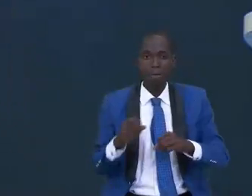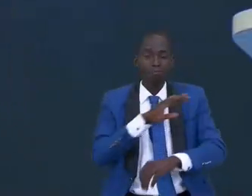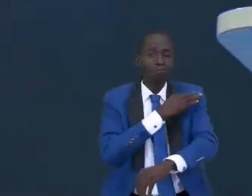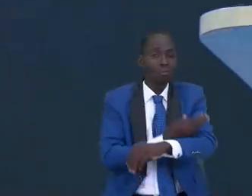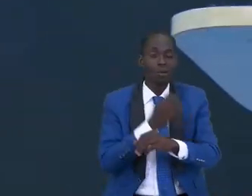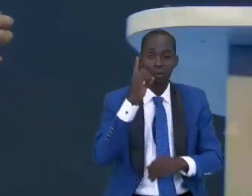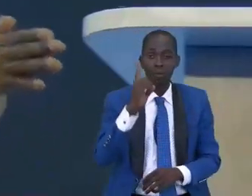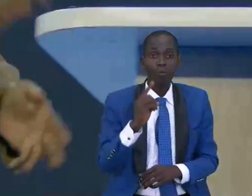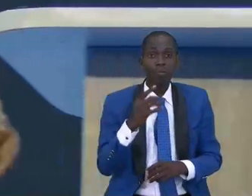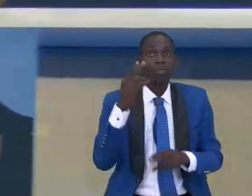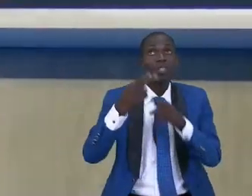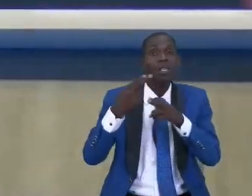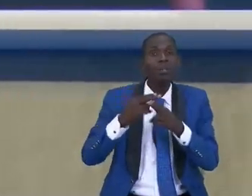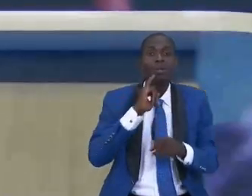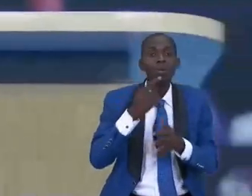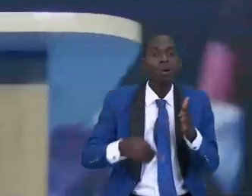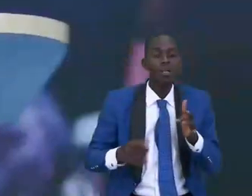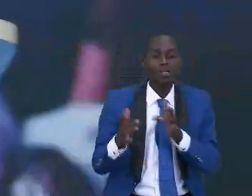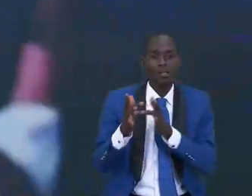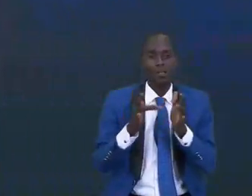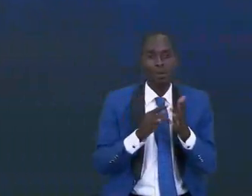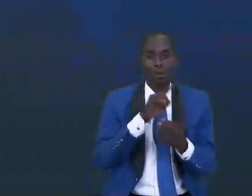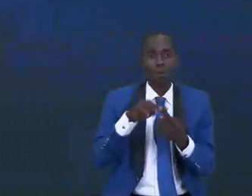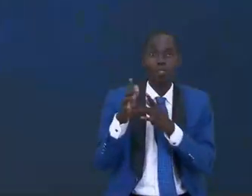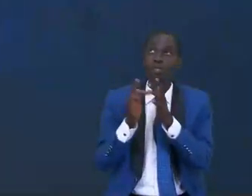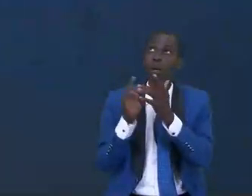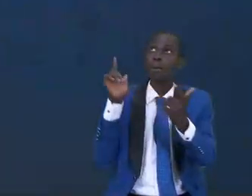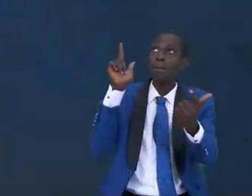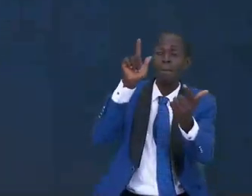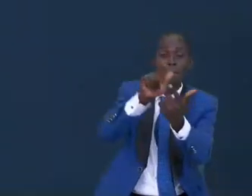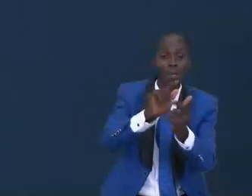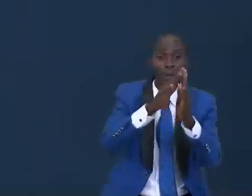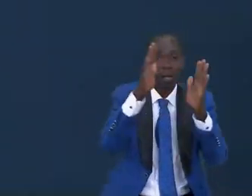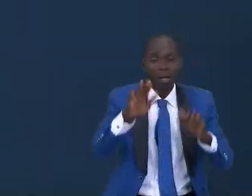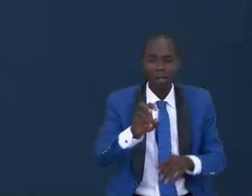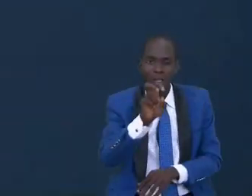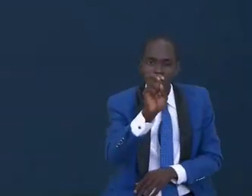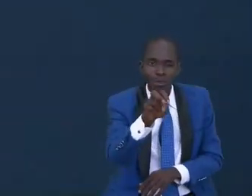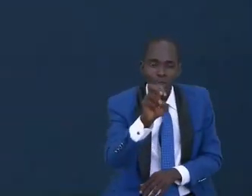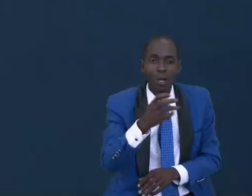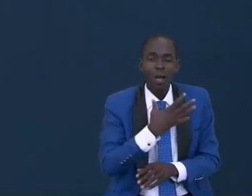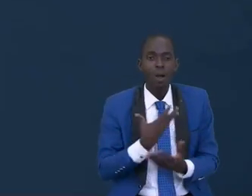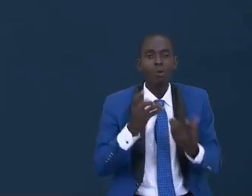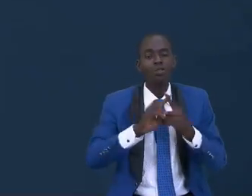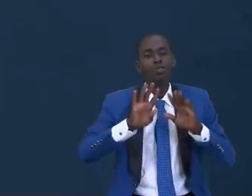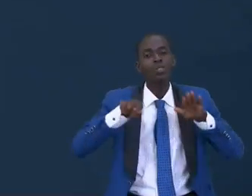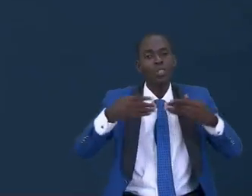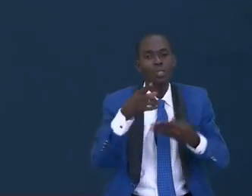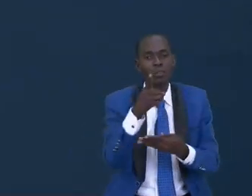le nom est Jésus, quand il tape à ta porte et voudrait